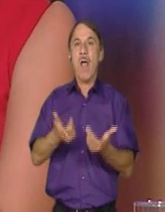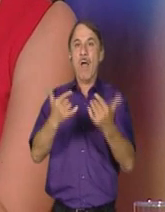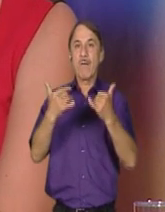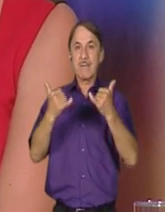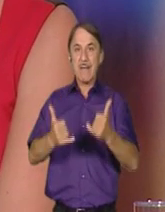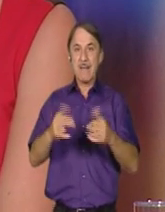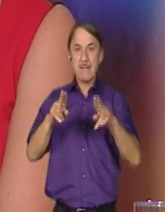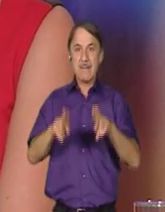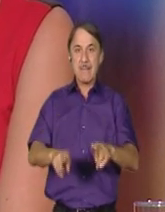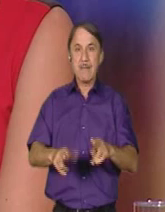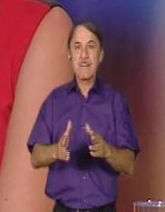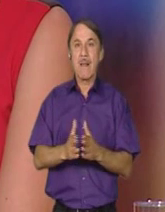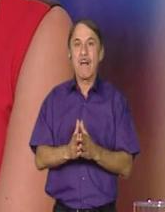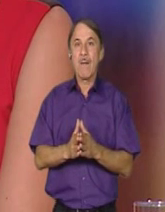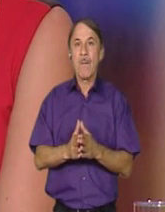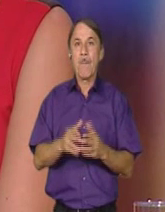ovo jeste zaista